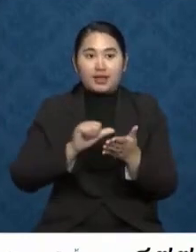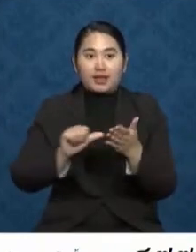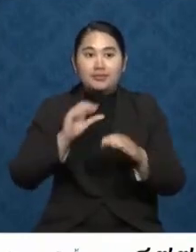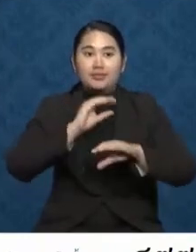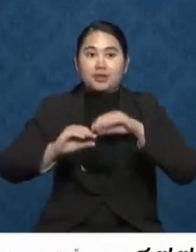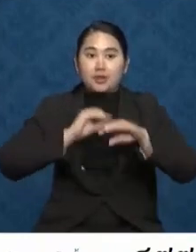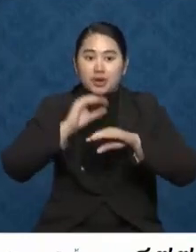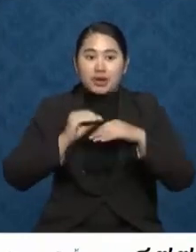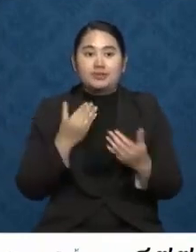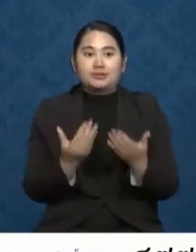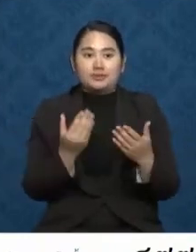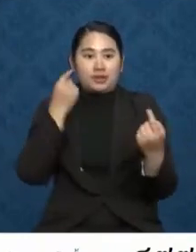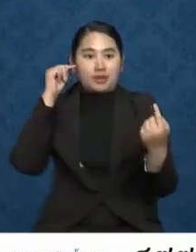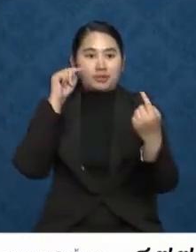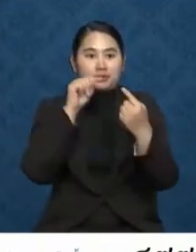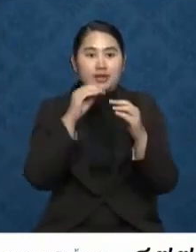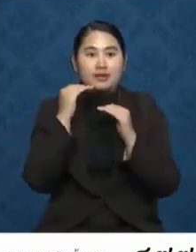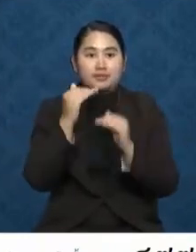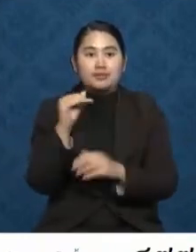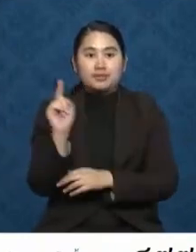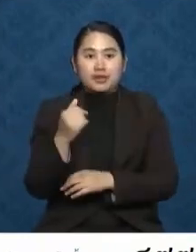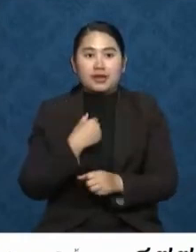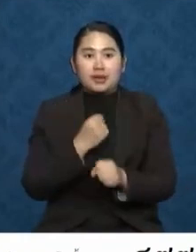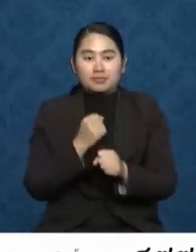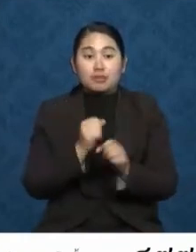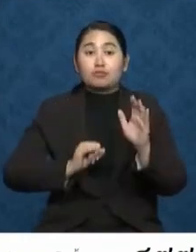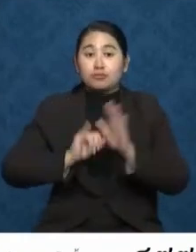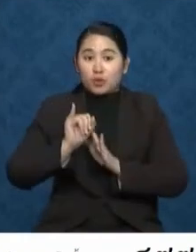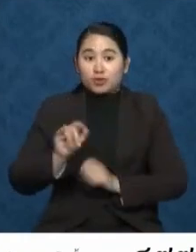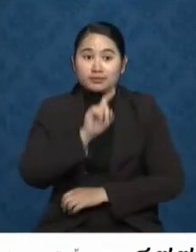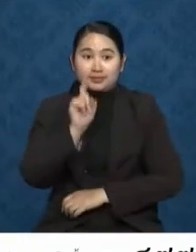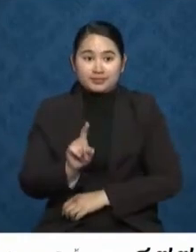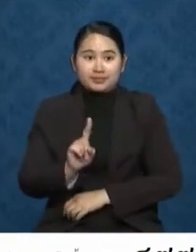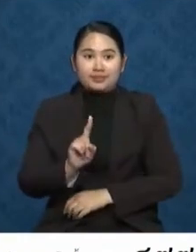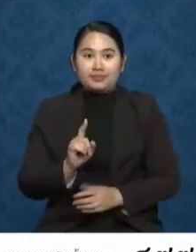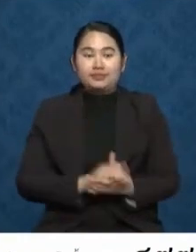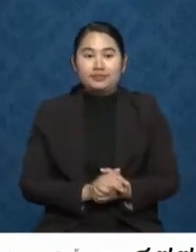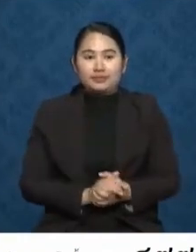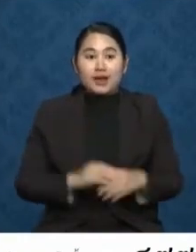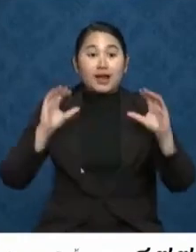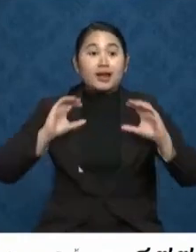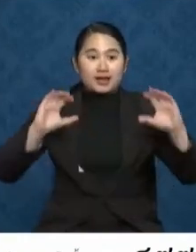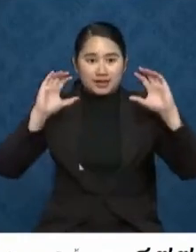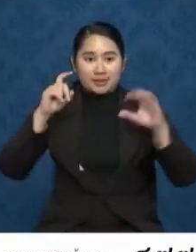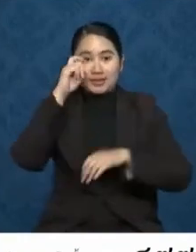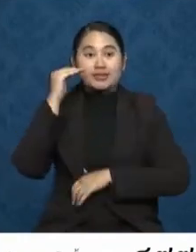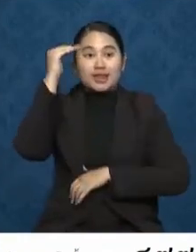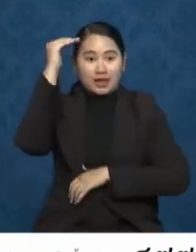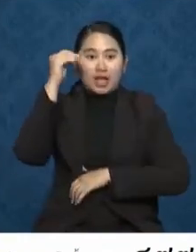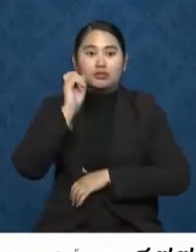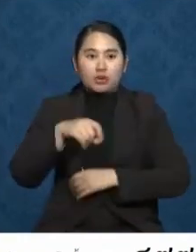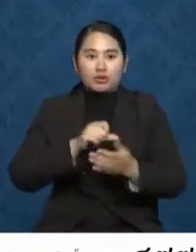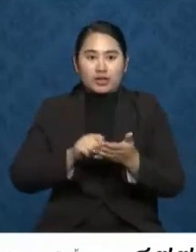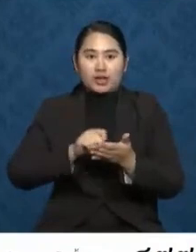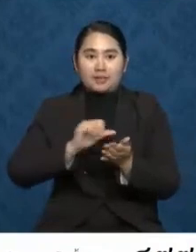การหรือกระทั่งการกำหนดเป้าหมายของแผนงานนี้มันถูกทางแล้วจริงหรือไม่ ผมคิดว่ารัฐบาลคุณเศรษฐาควรทบทวนปรับ